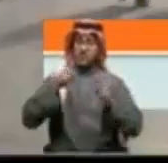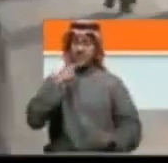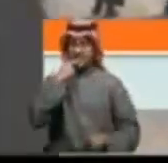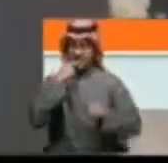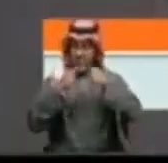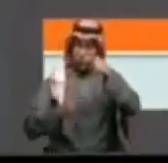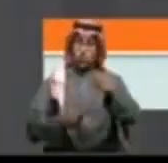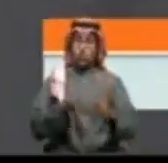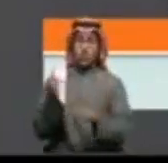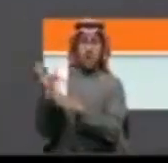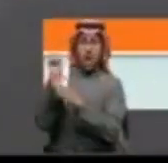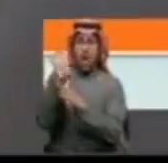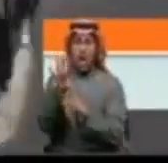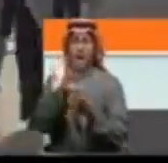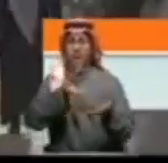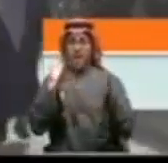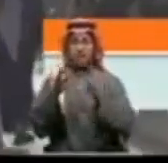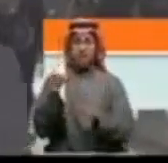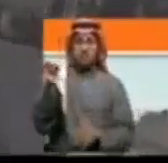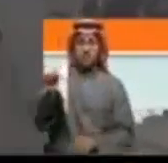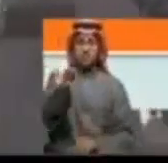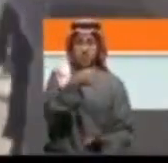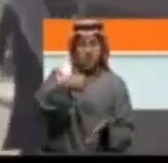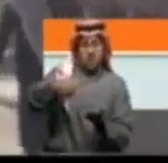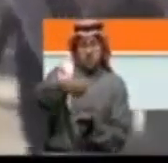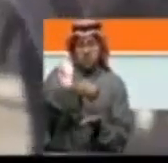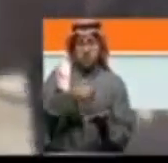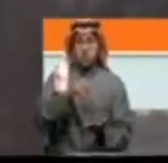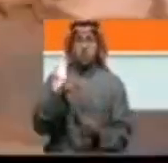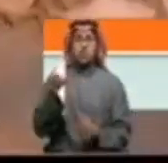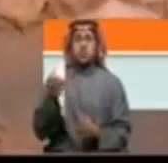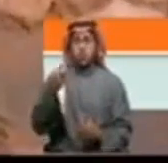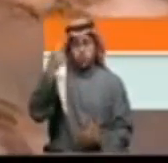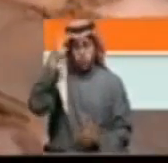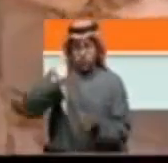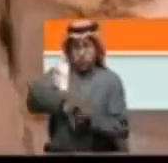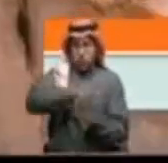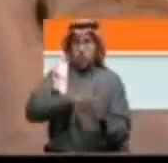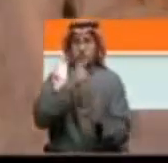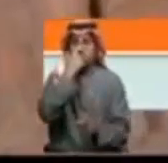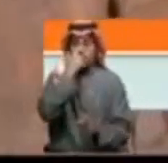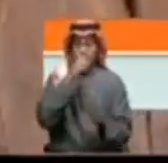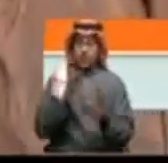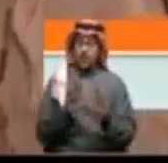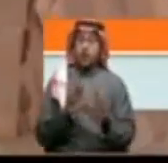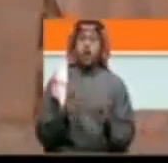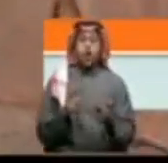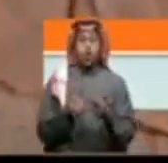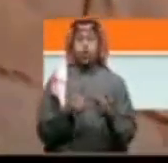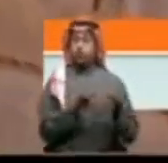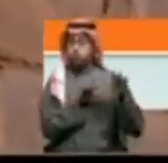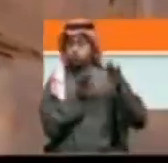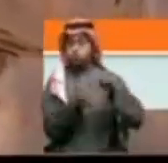على عرض التراث العريق ومواكبة الأحداث والتطورات سواء على الصعيد المحلي أو